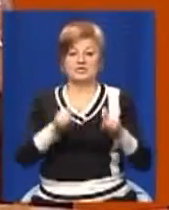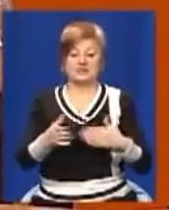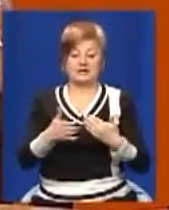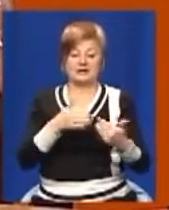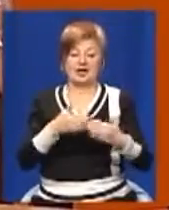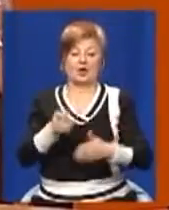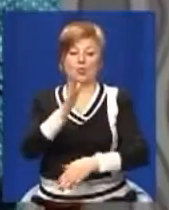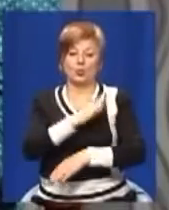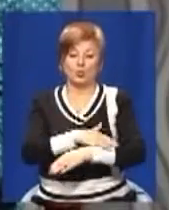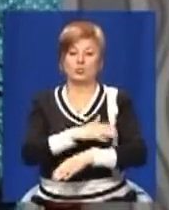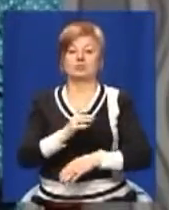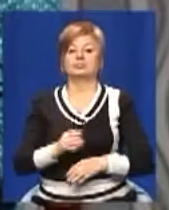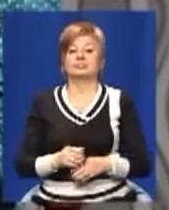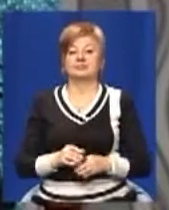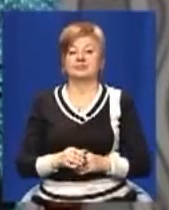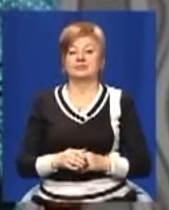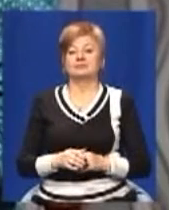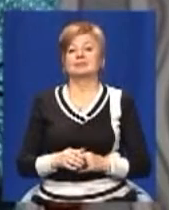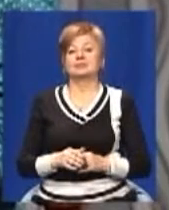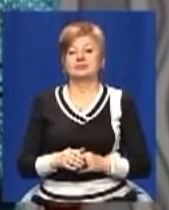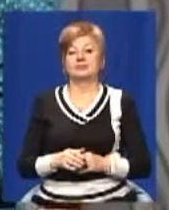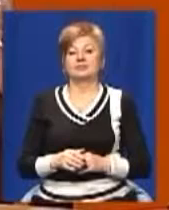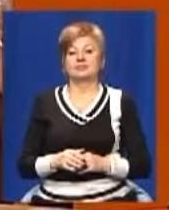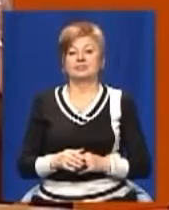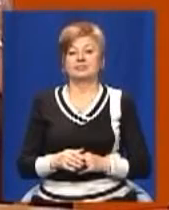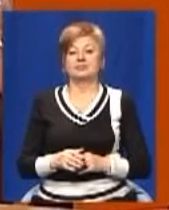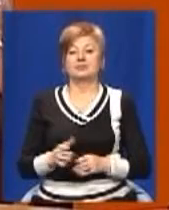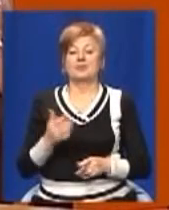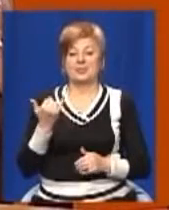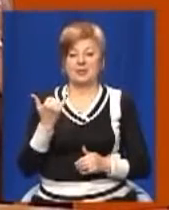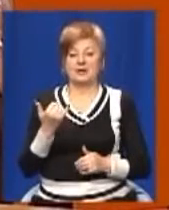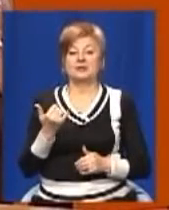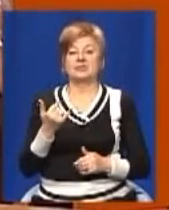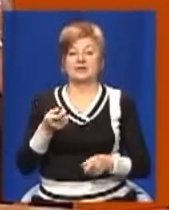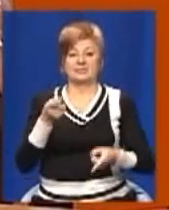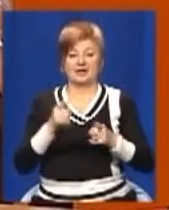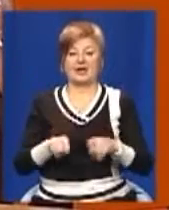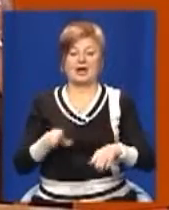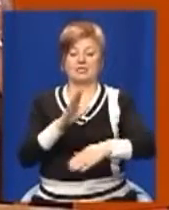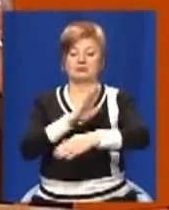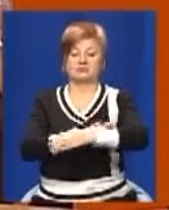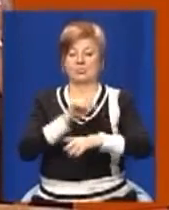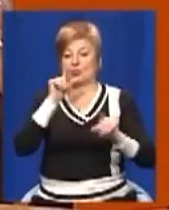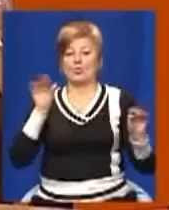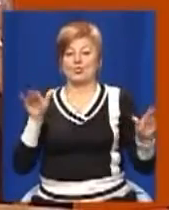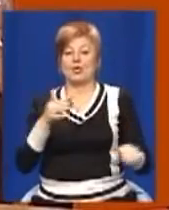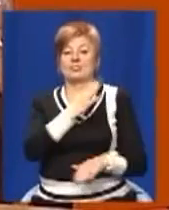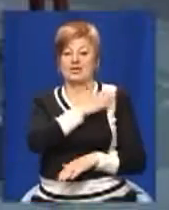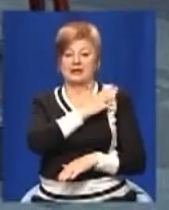руку садився, на плечо. Ти був як насправжній пірат з попугайчиком на